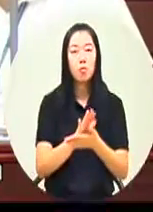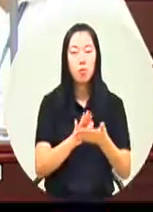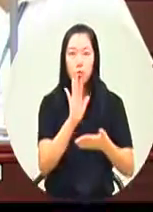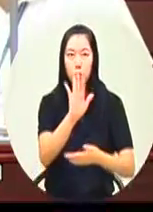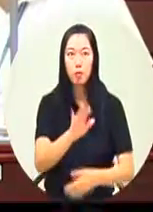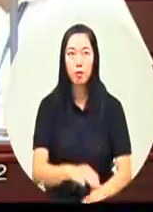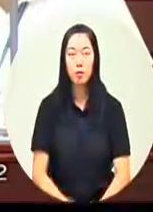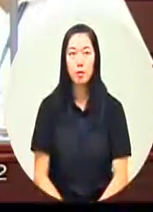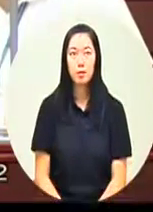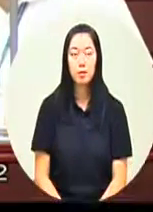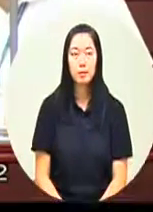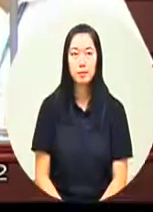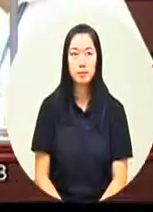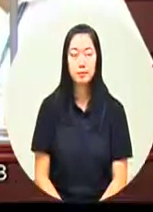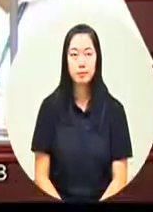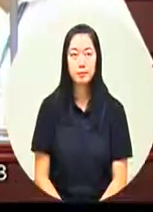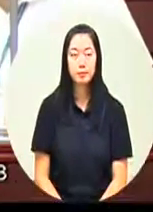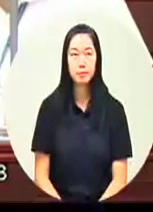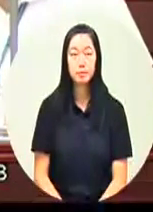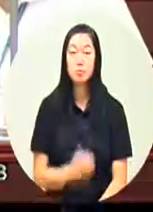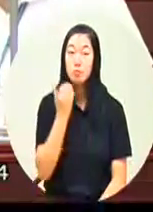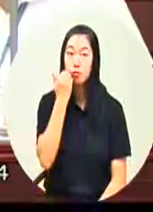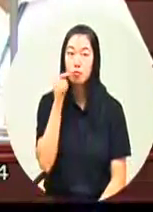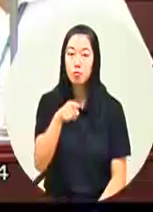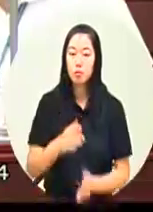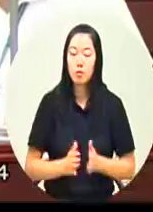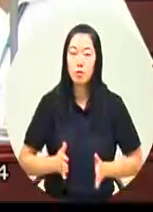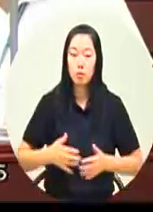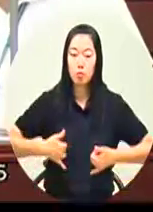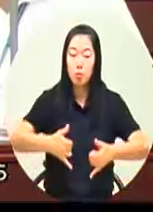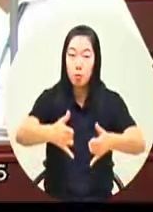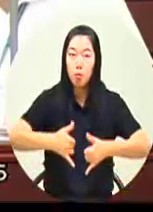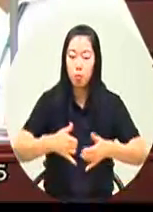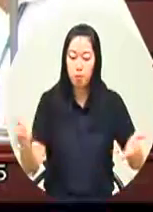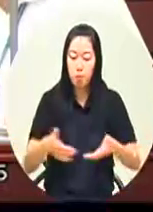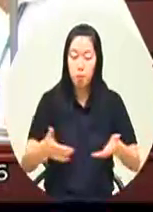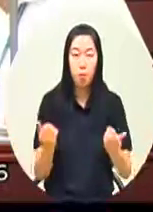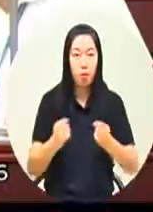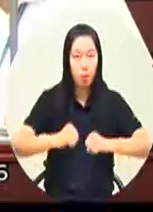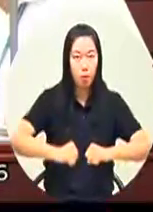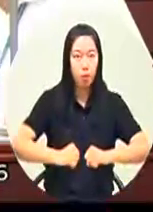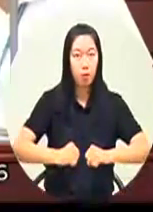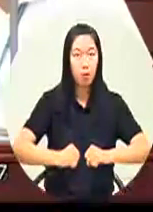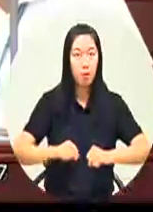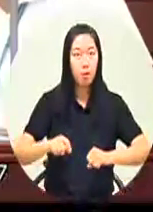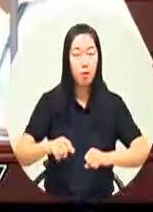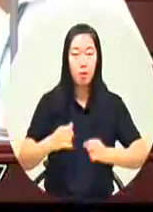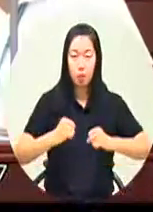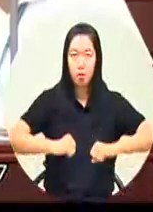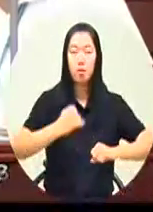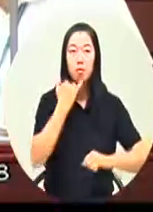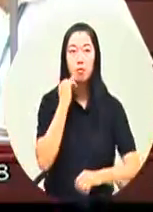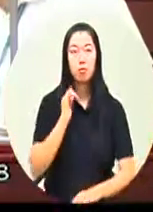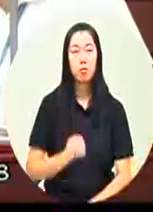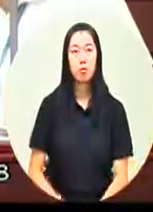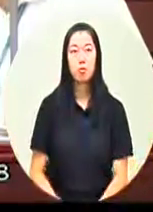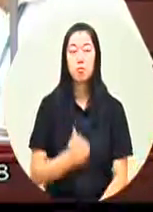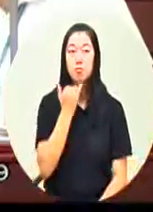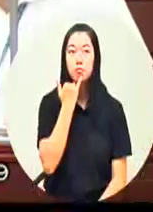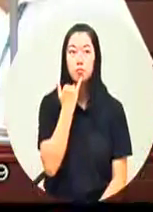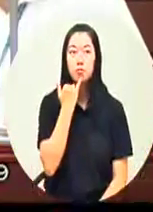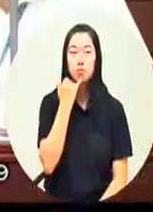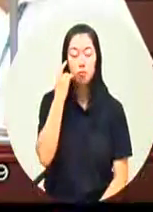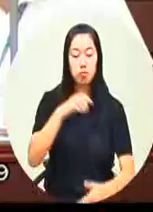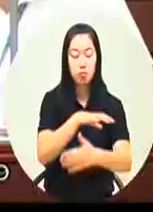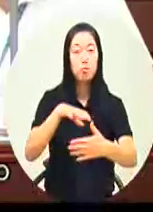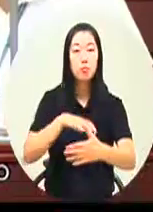那基本上，如果是道路的拓宽，它是一个很就现有的道路再去拓宽，当然是可以容